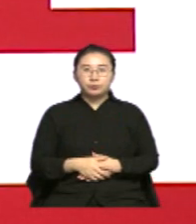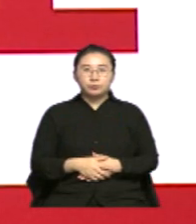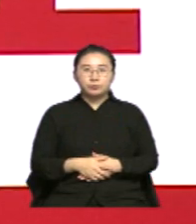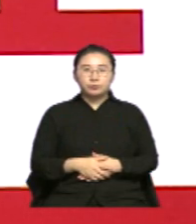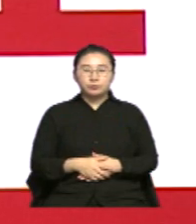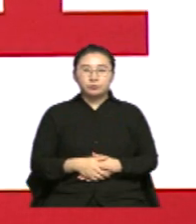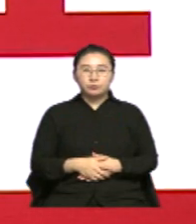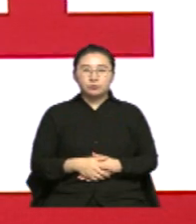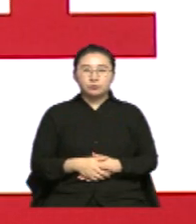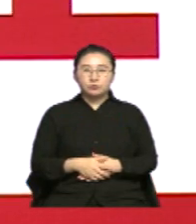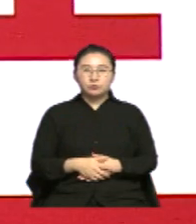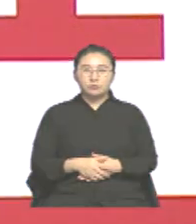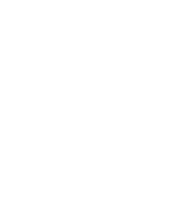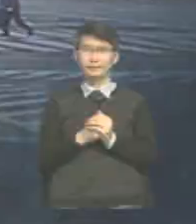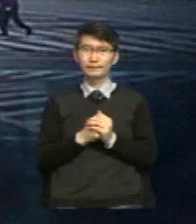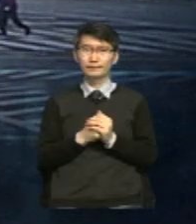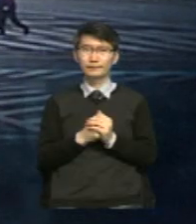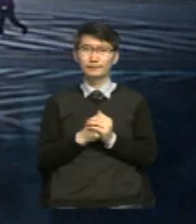TV 천선입니다.